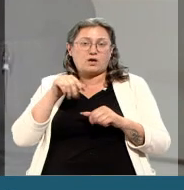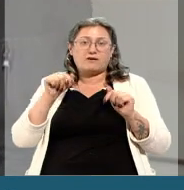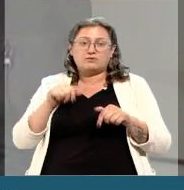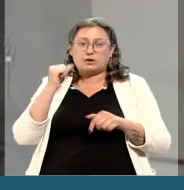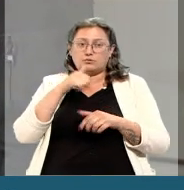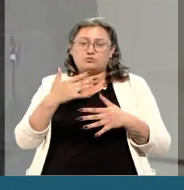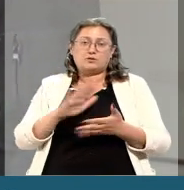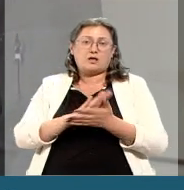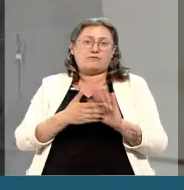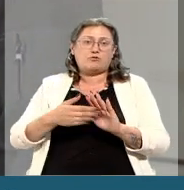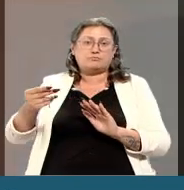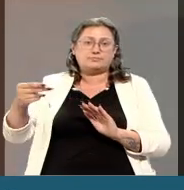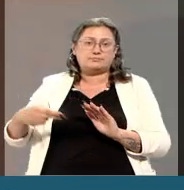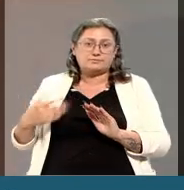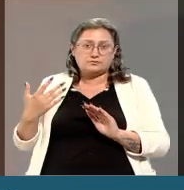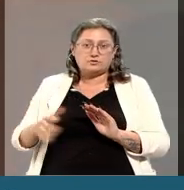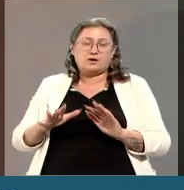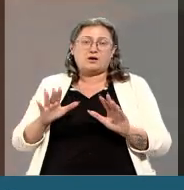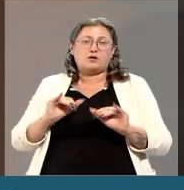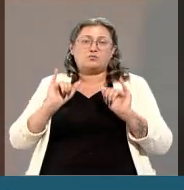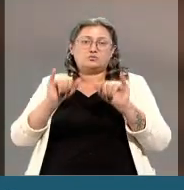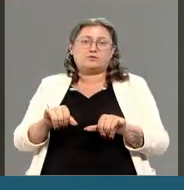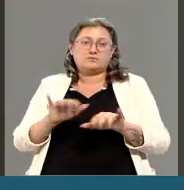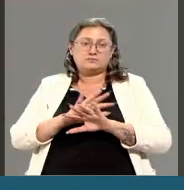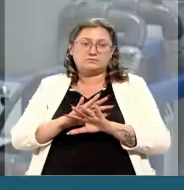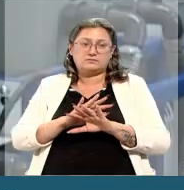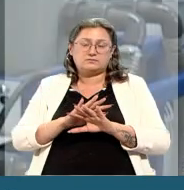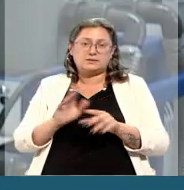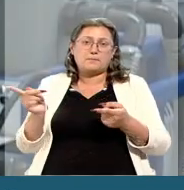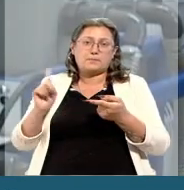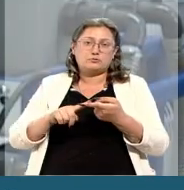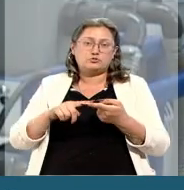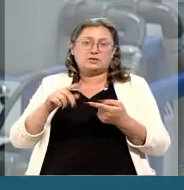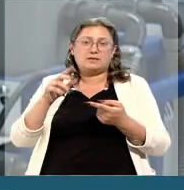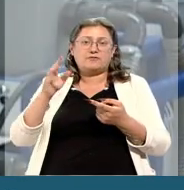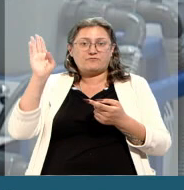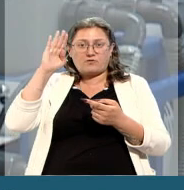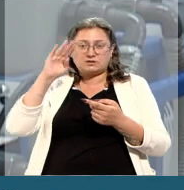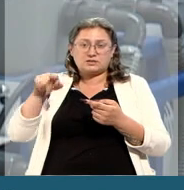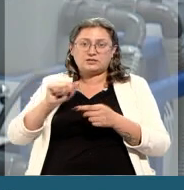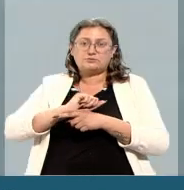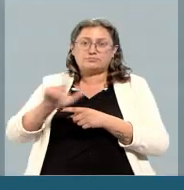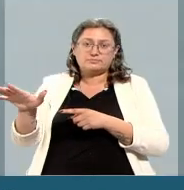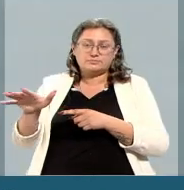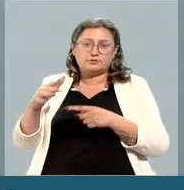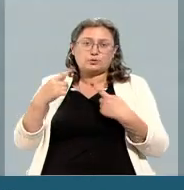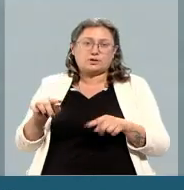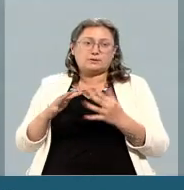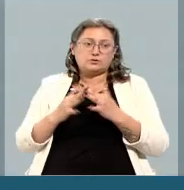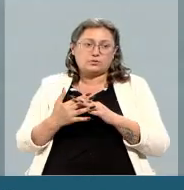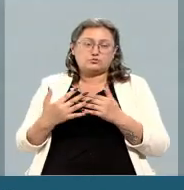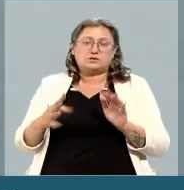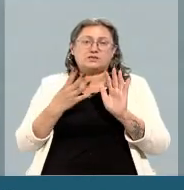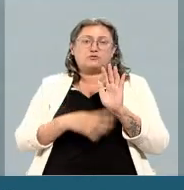жасасқан. Нәтижесінде кейбір ауылдардың ортақтандырылған су көзіне қосылуы 90,3% құрап отыр. Былтыр Бестөбе